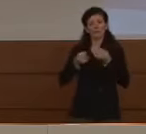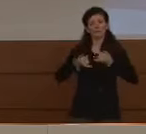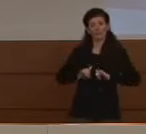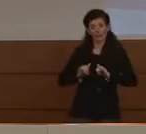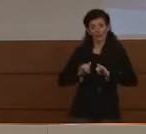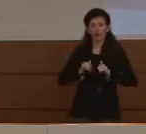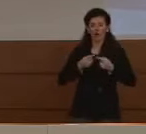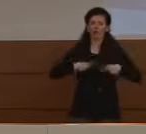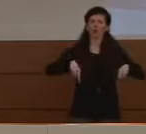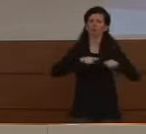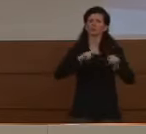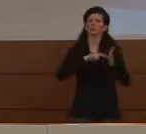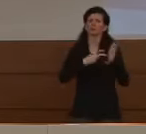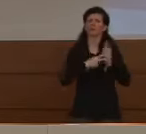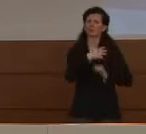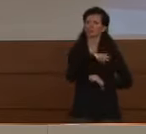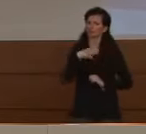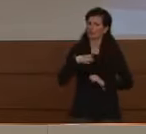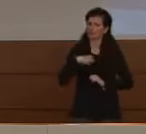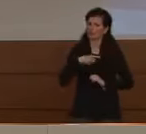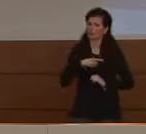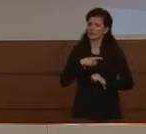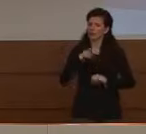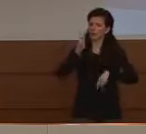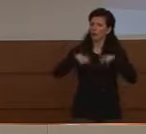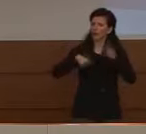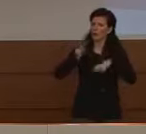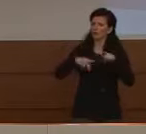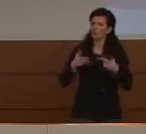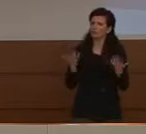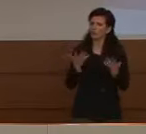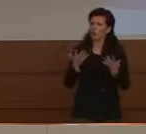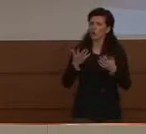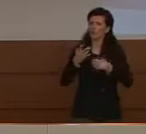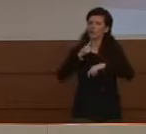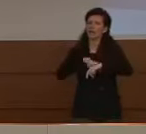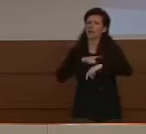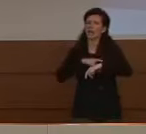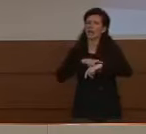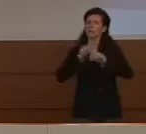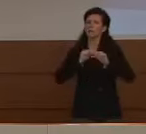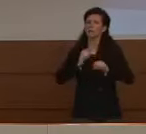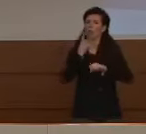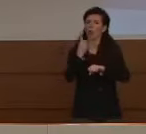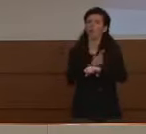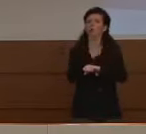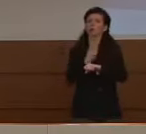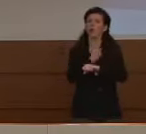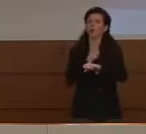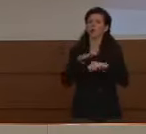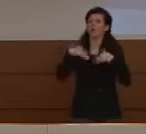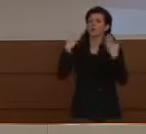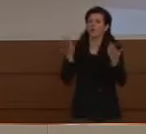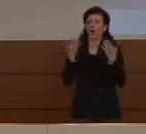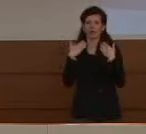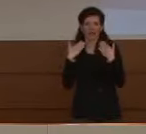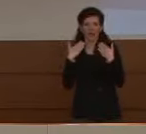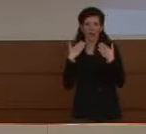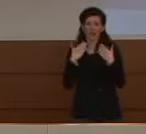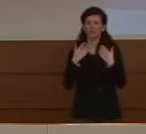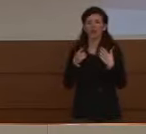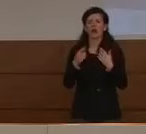possibilità di concedere un'ora d'aria di gioco per i bambini ora non vi sembra che